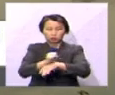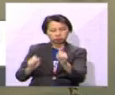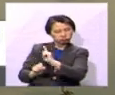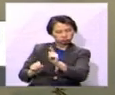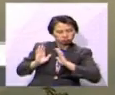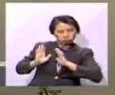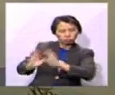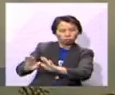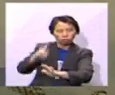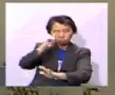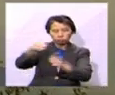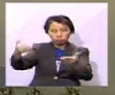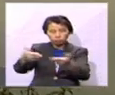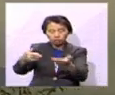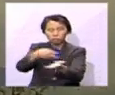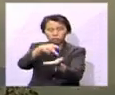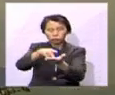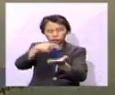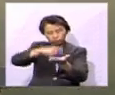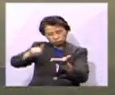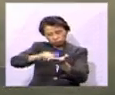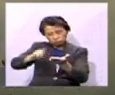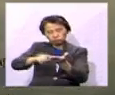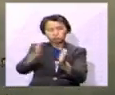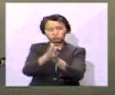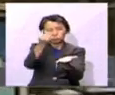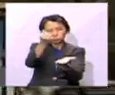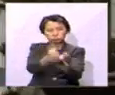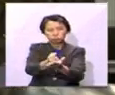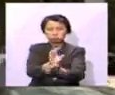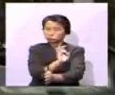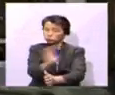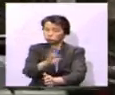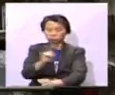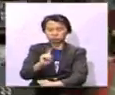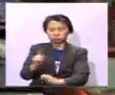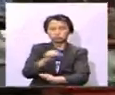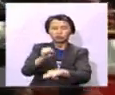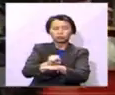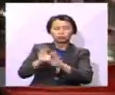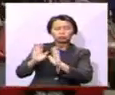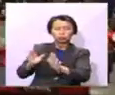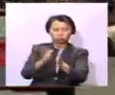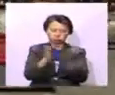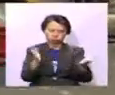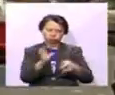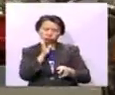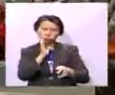menolak cadangan bagi memperkenal Pusat Pemeriksaan Imigresen dan Kastam Tunggal di Tambak Johor.